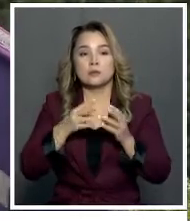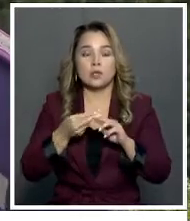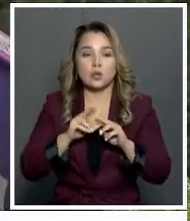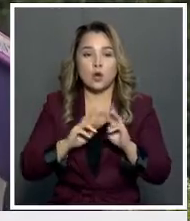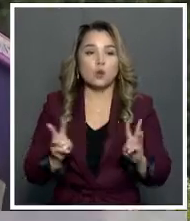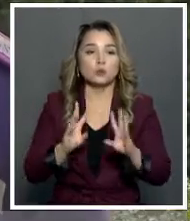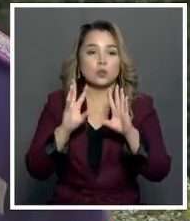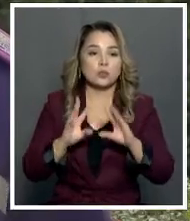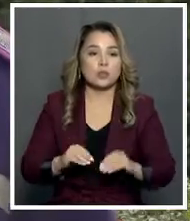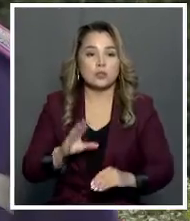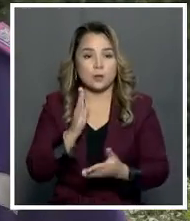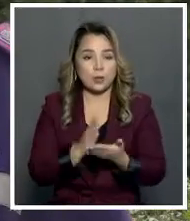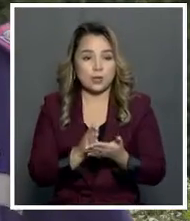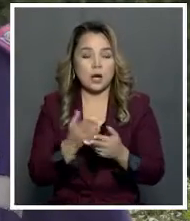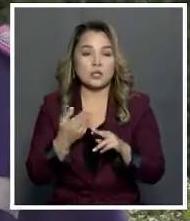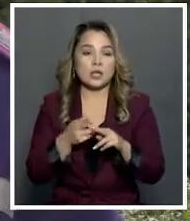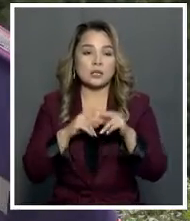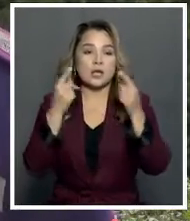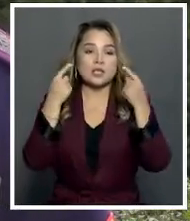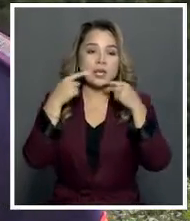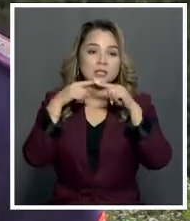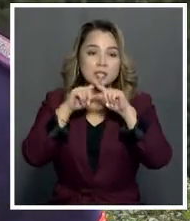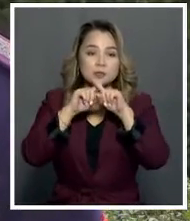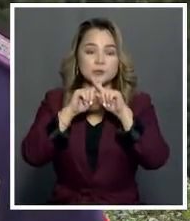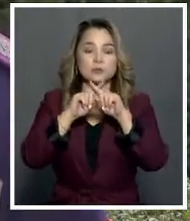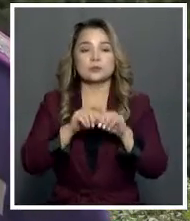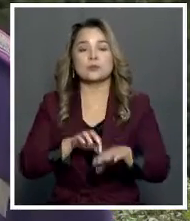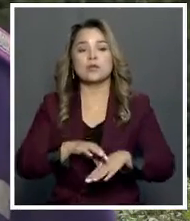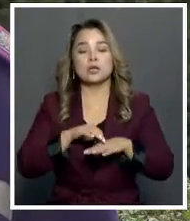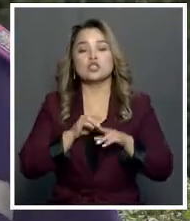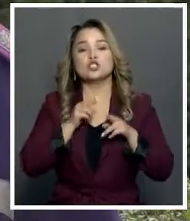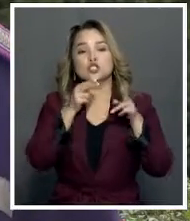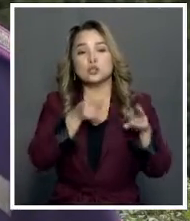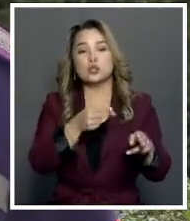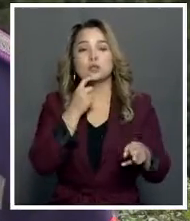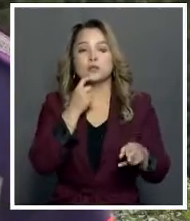өшіріп жатыр. Өйткені техниканың жетуі қиын аумақ болғандықтан.